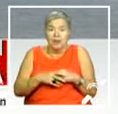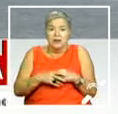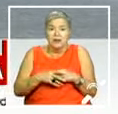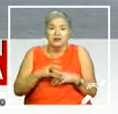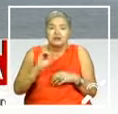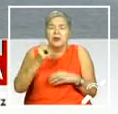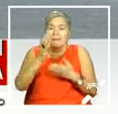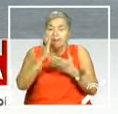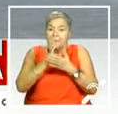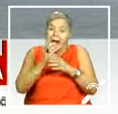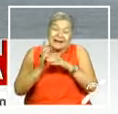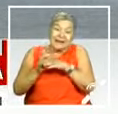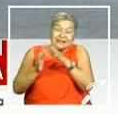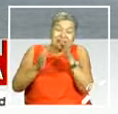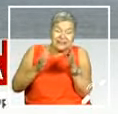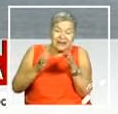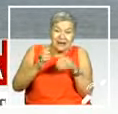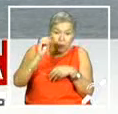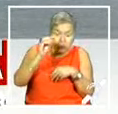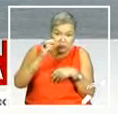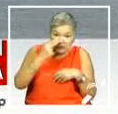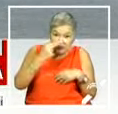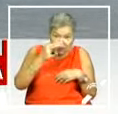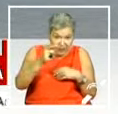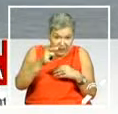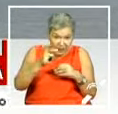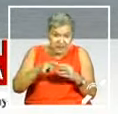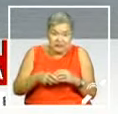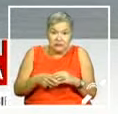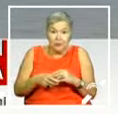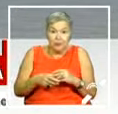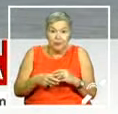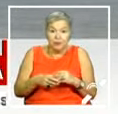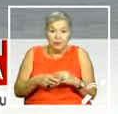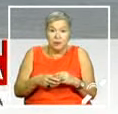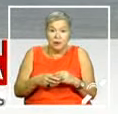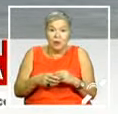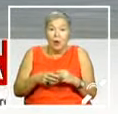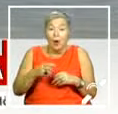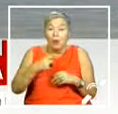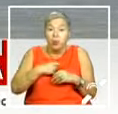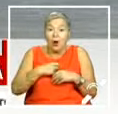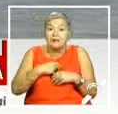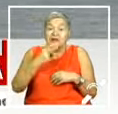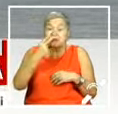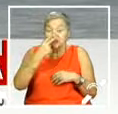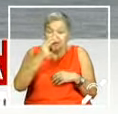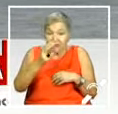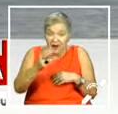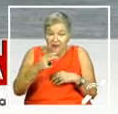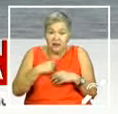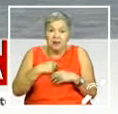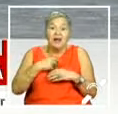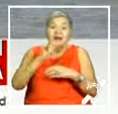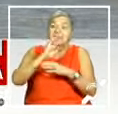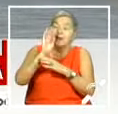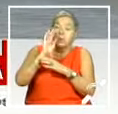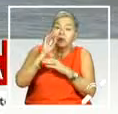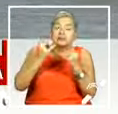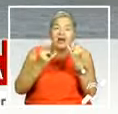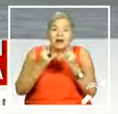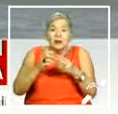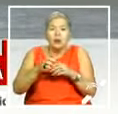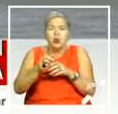în stânga mea, Bogdan, dacă poți să întorci camera, pot fi văzute silozurile cu cereale